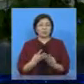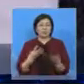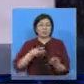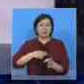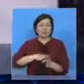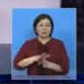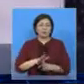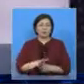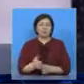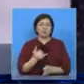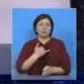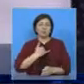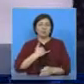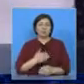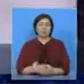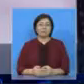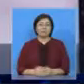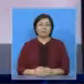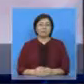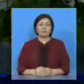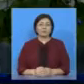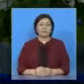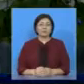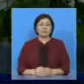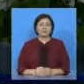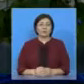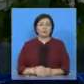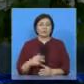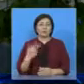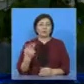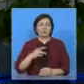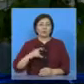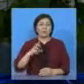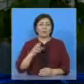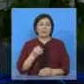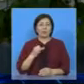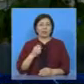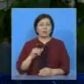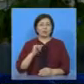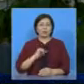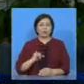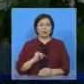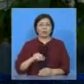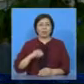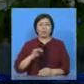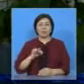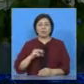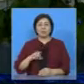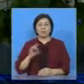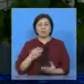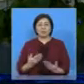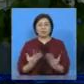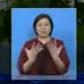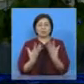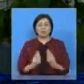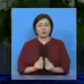лично у меня значит по распределению три района это байганин ского уинский и этики бийский район на сегодняшний